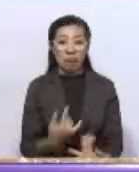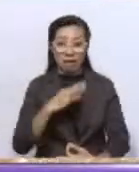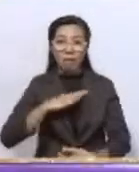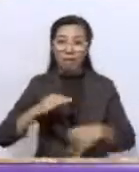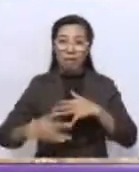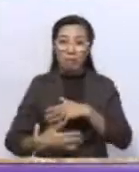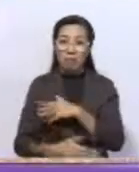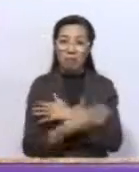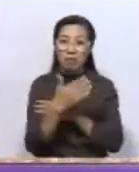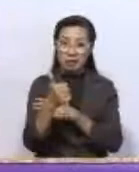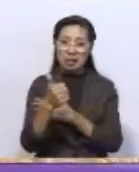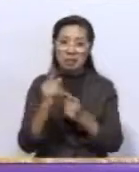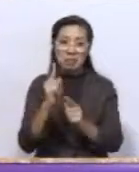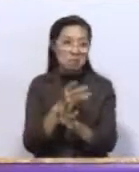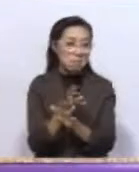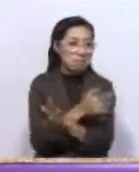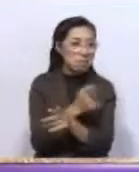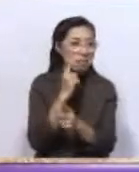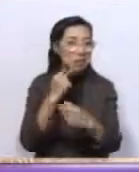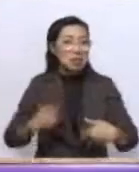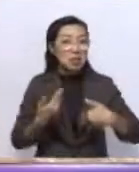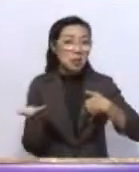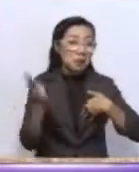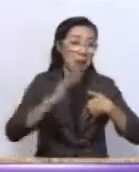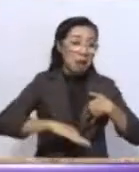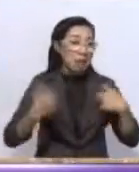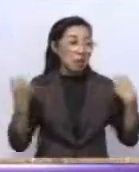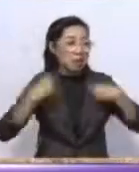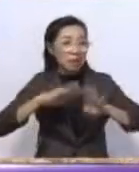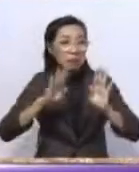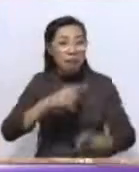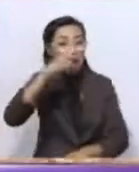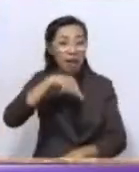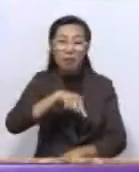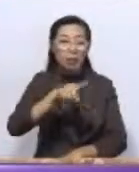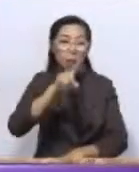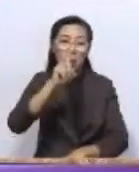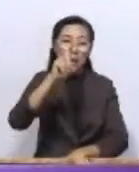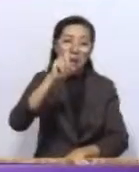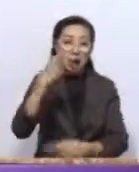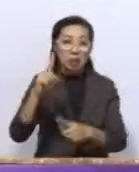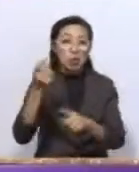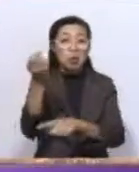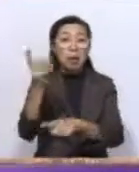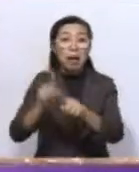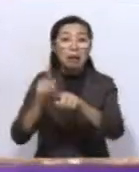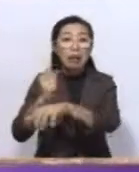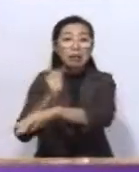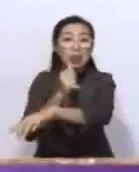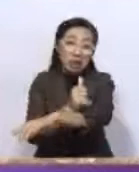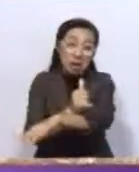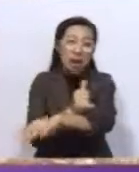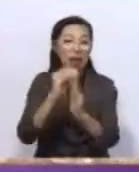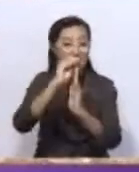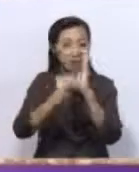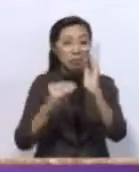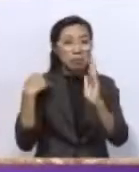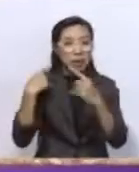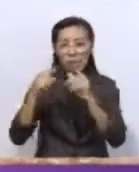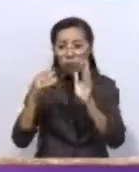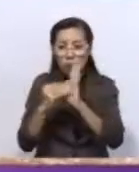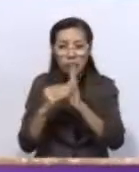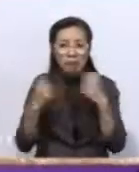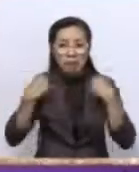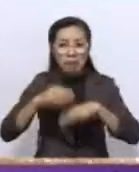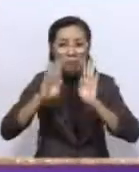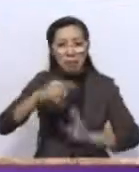าสที่หาไม่ค่อยได้ในกรุงเทพนะคะส่วนมากก็จะเป็นที่อยุธยาหรือว่าต่างจังหวัดอะไรอย่างนี้มากกว่าใช่ไหมคะที่เราจะ